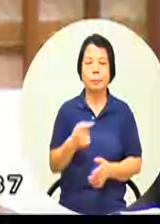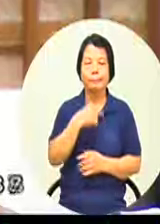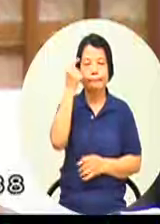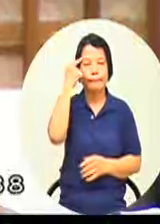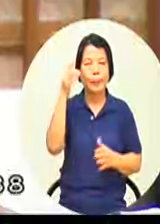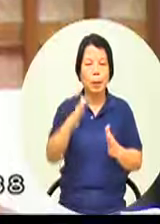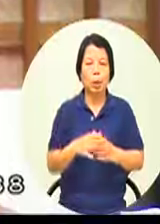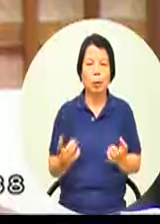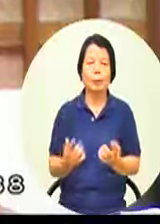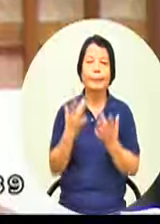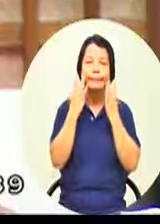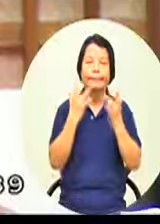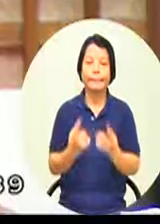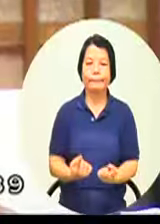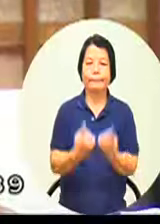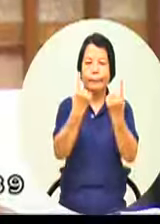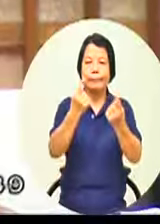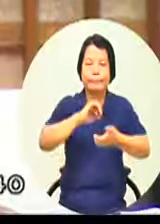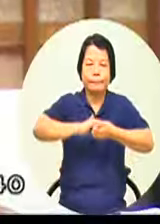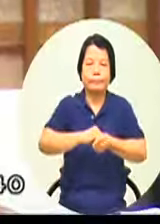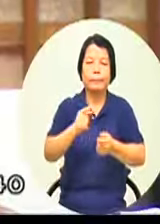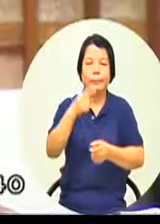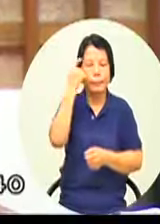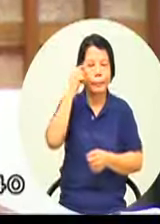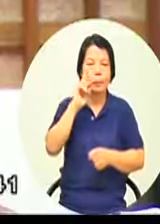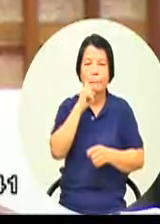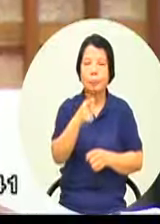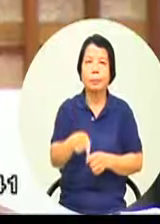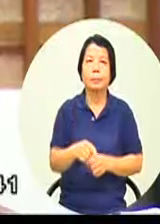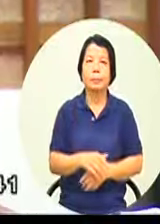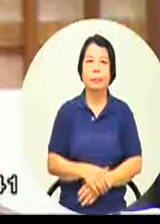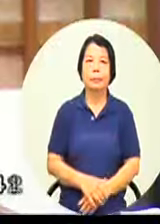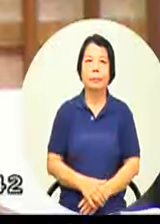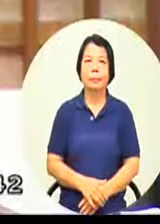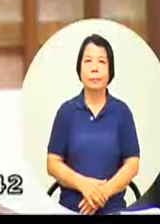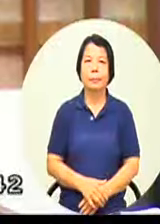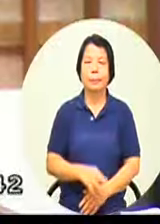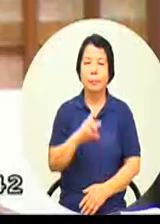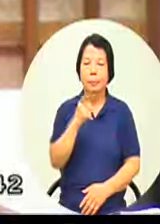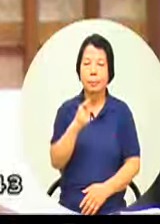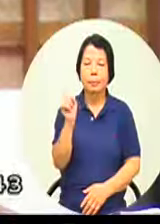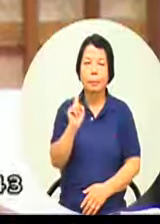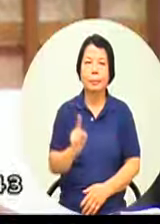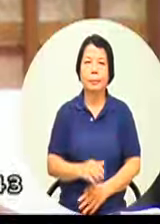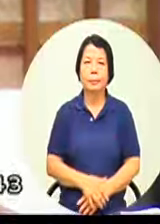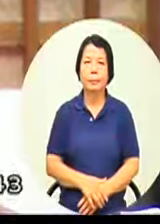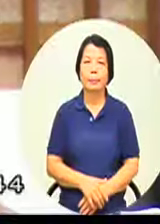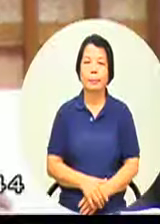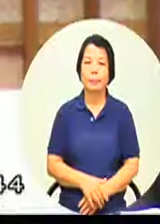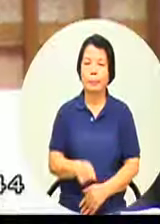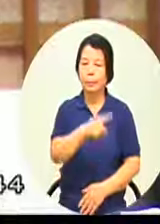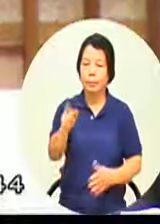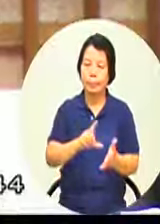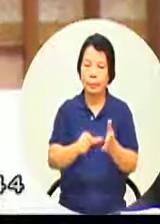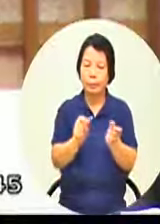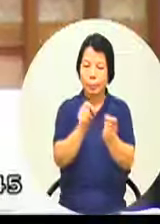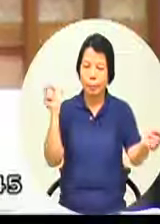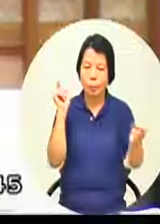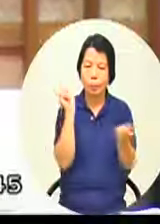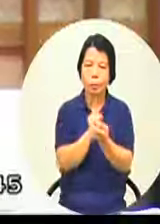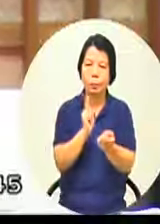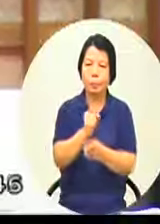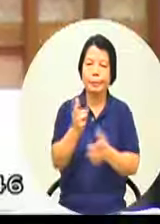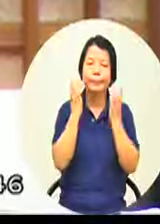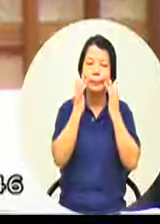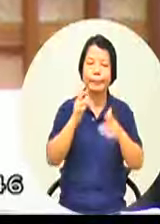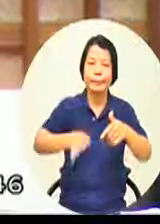涨，这是错误的，我是感觉到这是错误的。错误在哪里？错误在你们没有长期的对于整个的菜